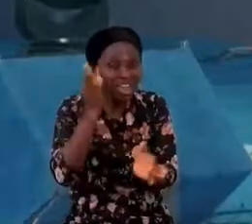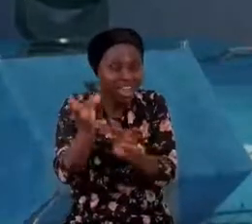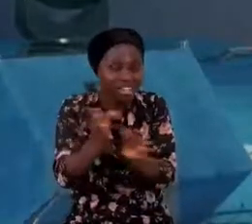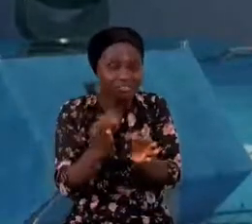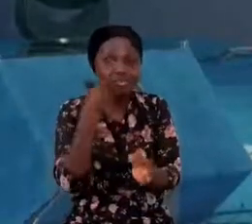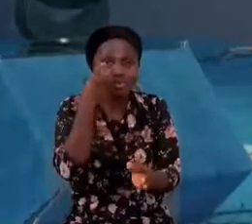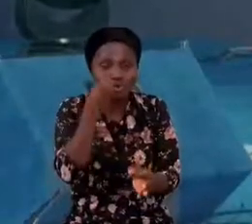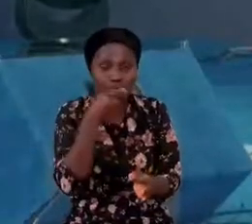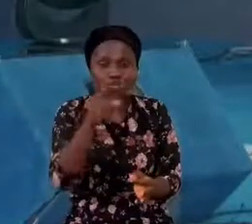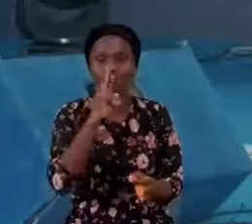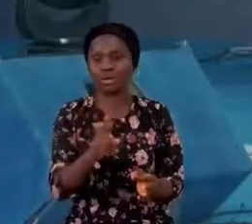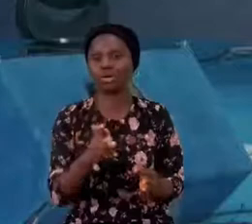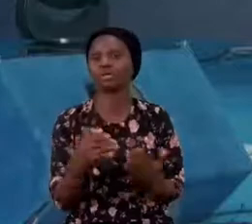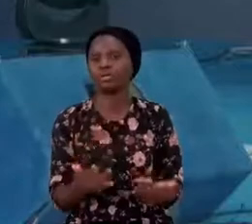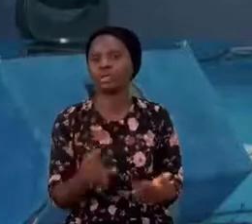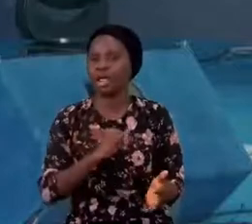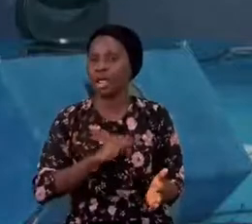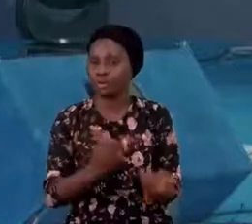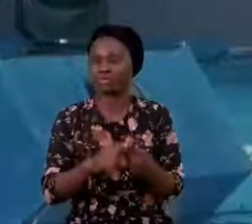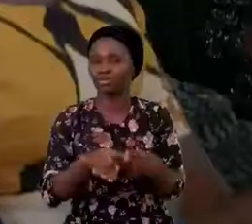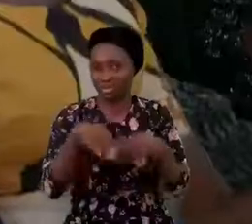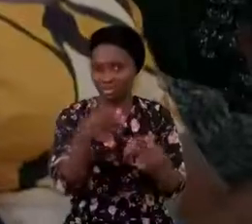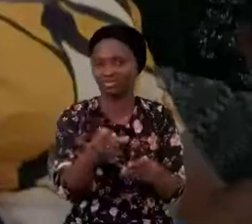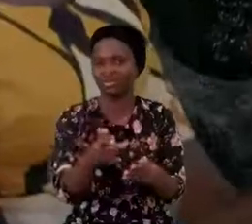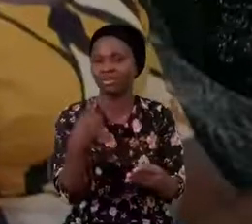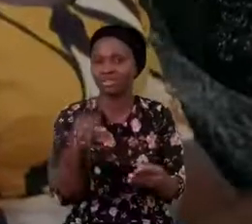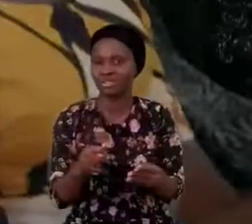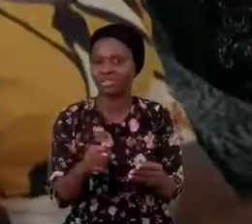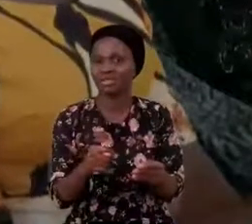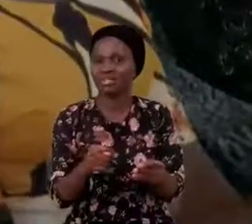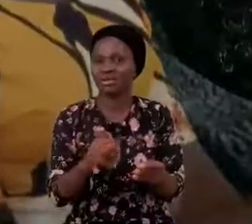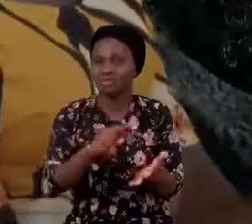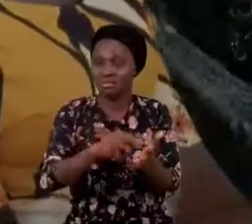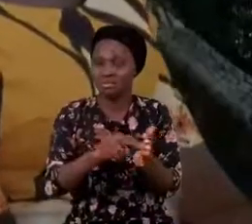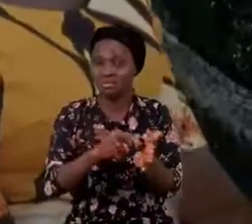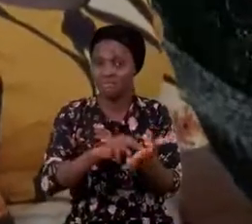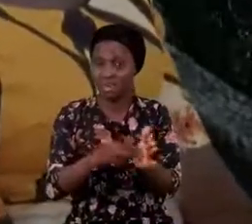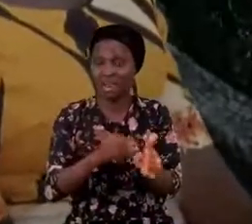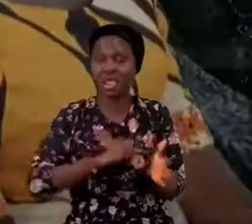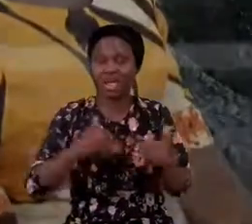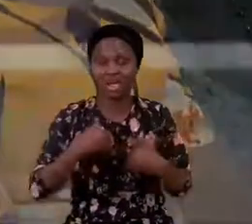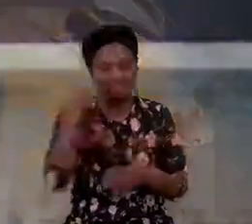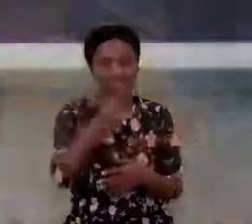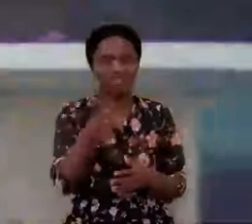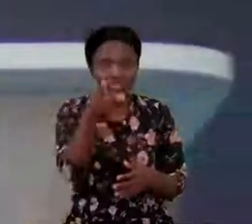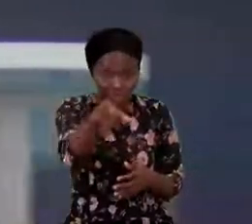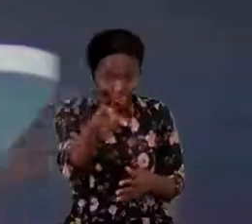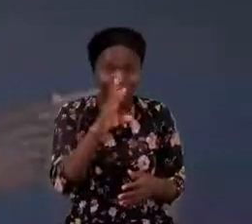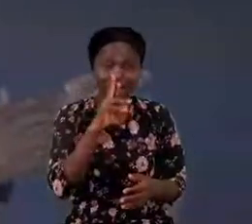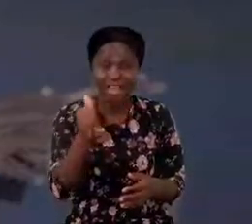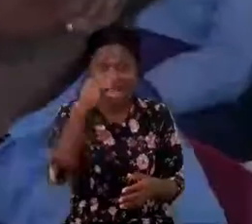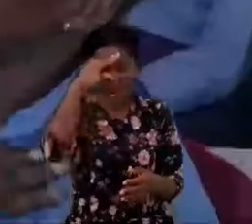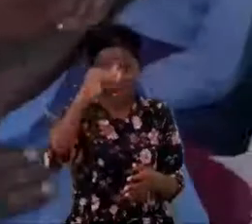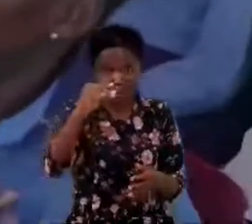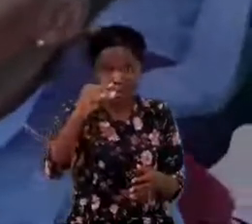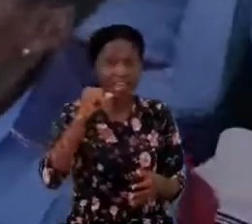vous. Vous êtes un garçon, tu es un garçon d'excellence. Tu es un